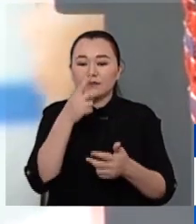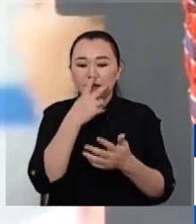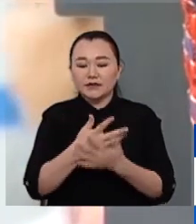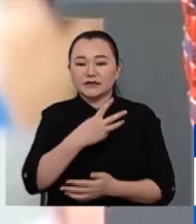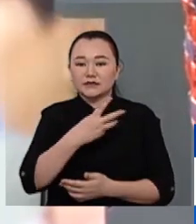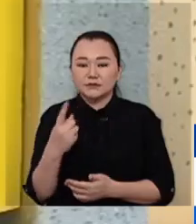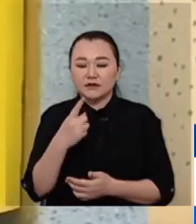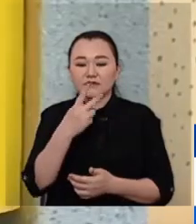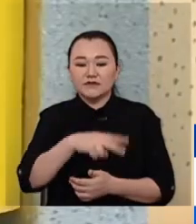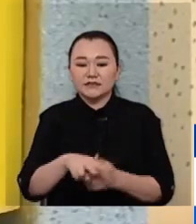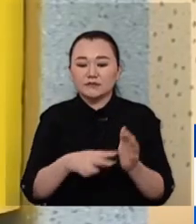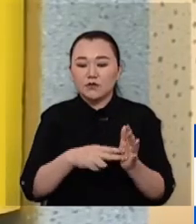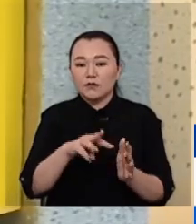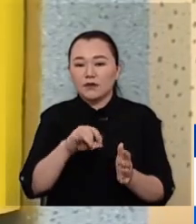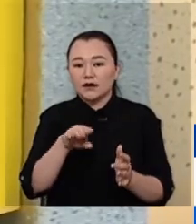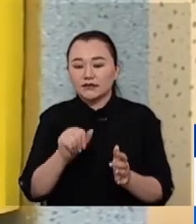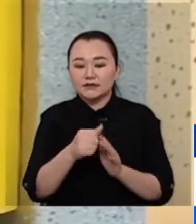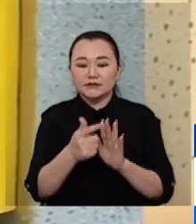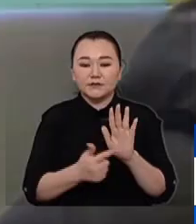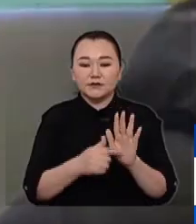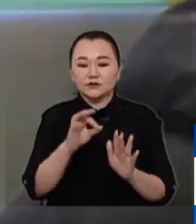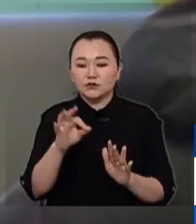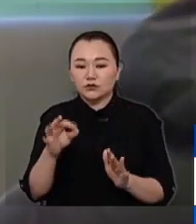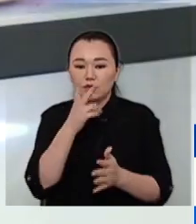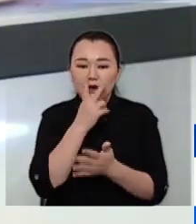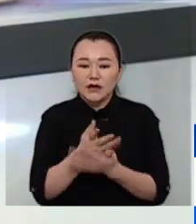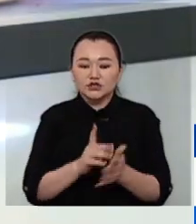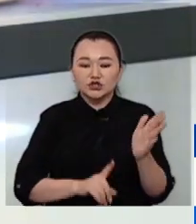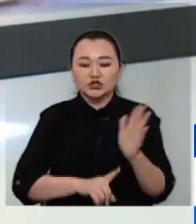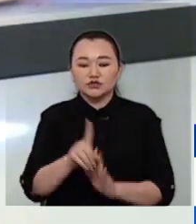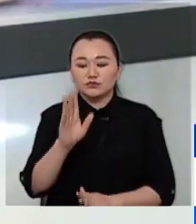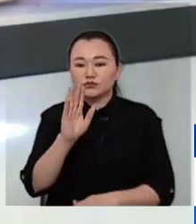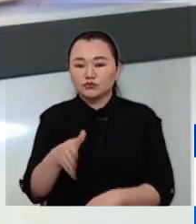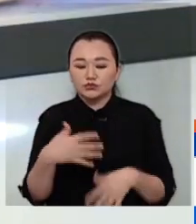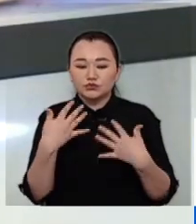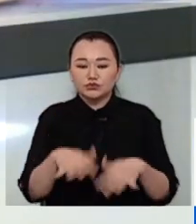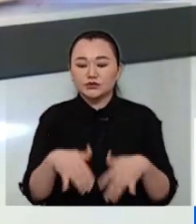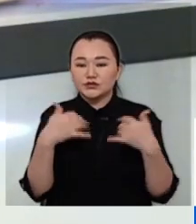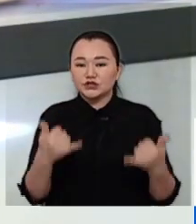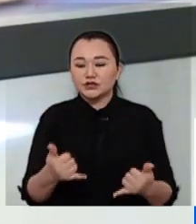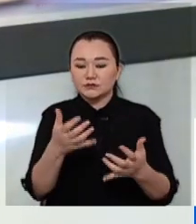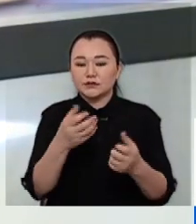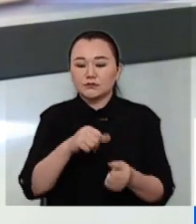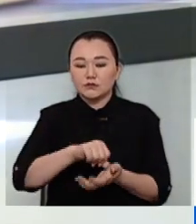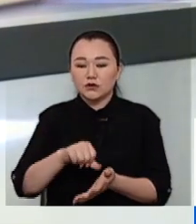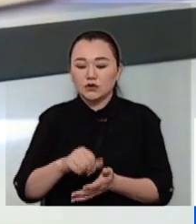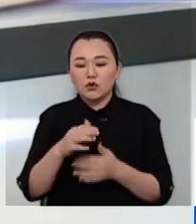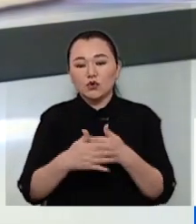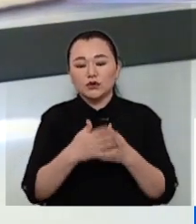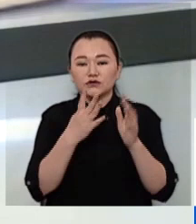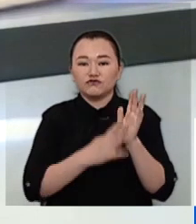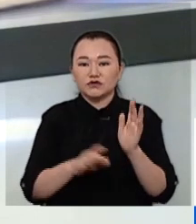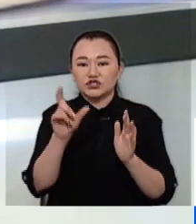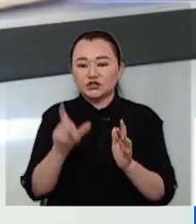канала 27 марта в 17:00. Уже сейчас в проекте принимает участие около 90